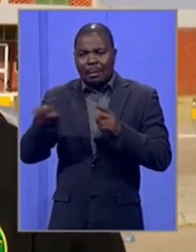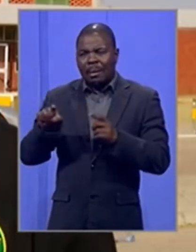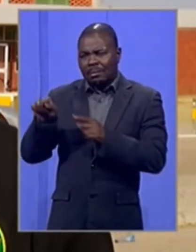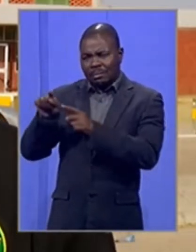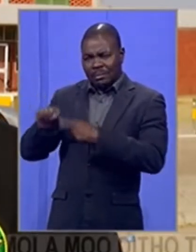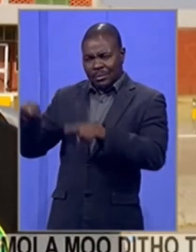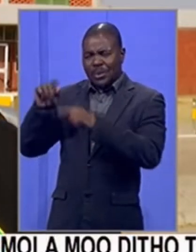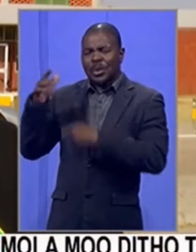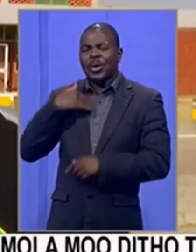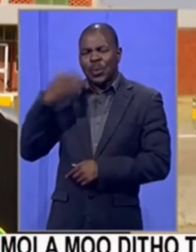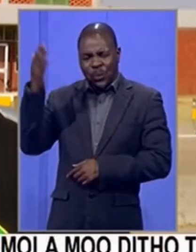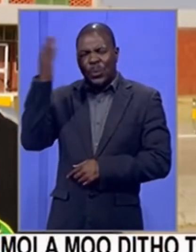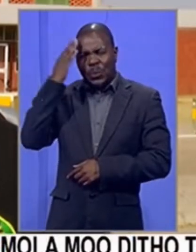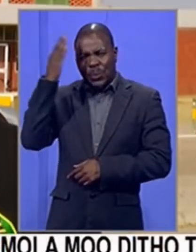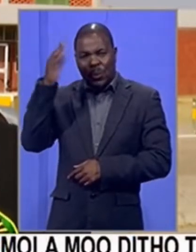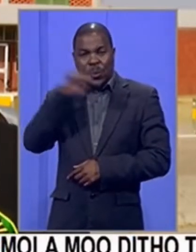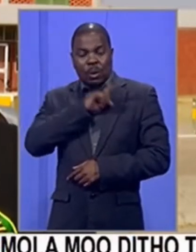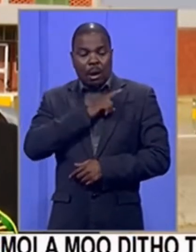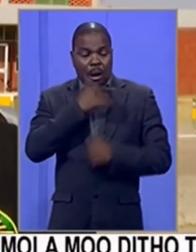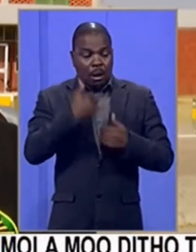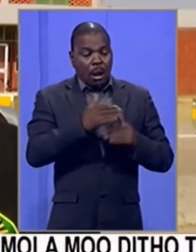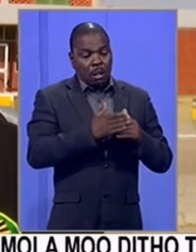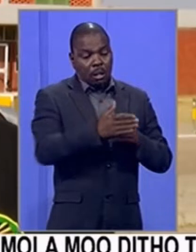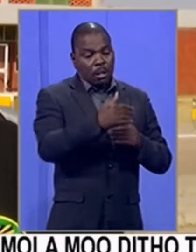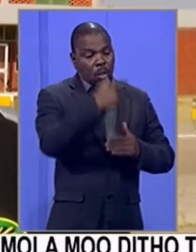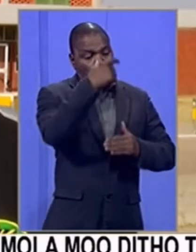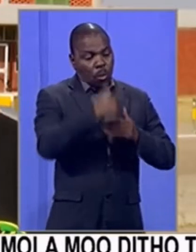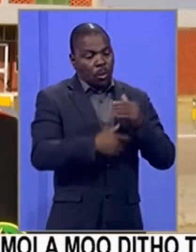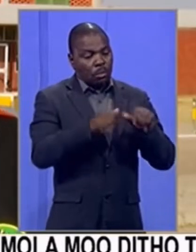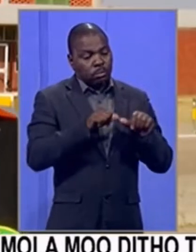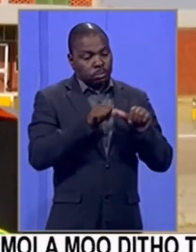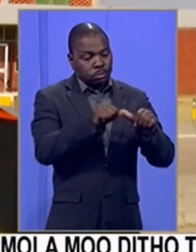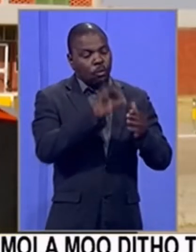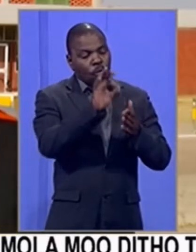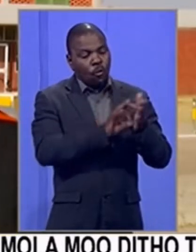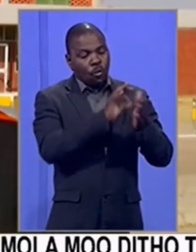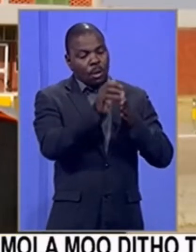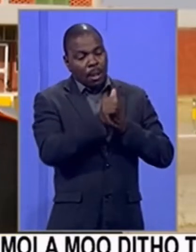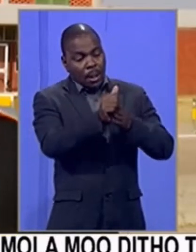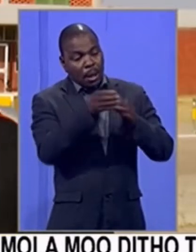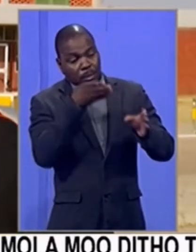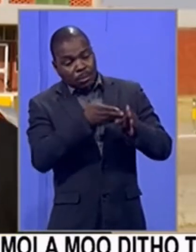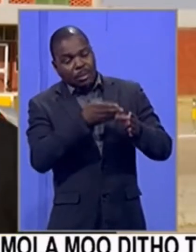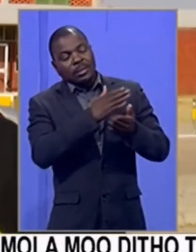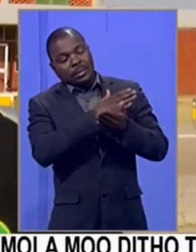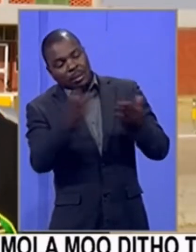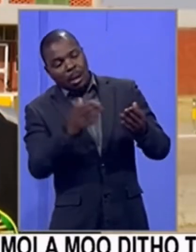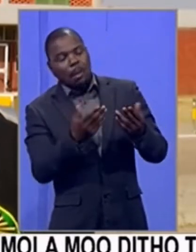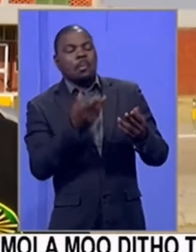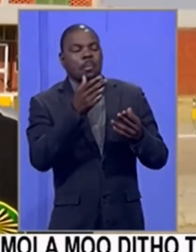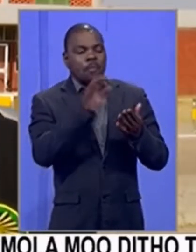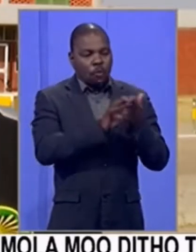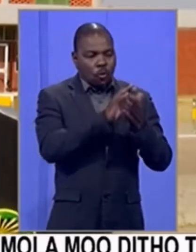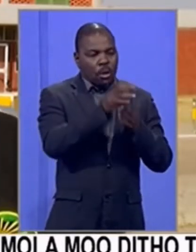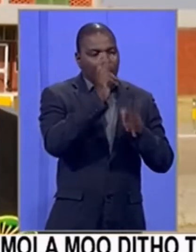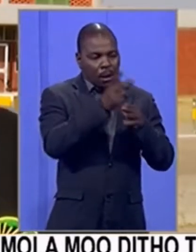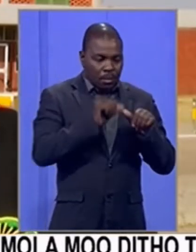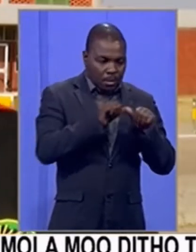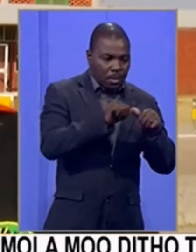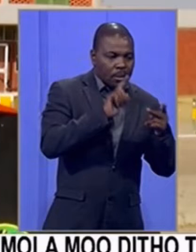re a tseba gore go ka re ya congress ro kgetha boeta pele mo ile gore ba bangwe ba ile kgethiwa hape ba bangwe ba ka no sa